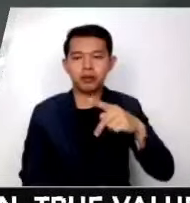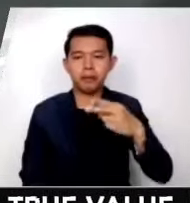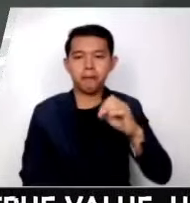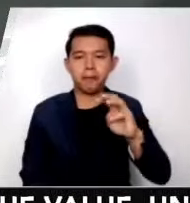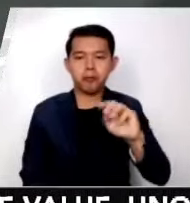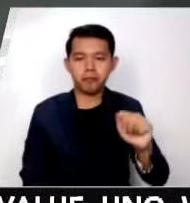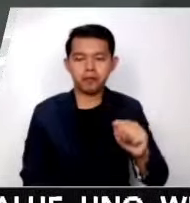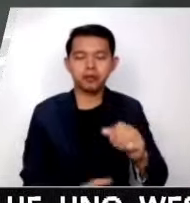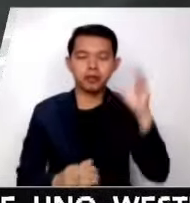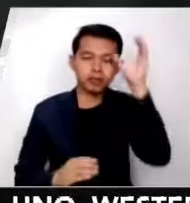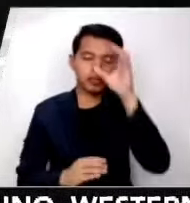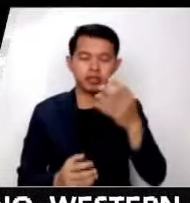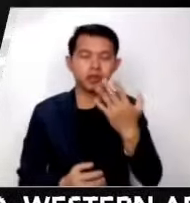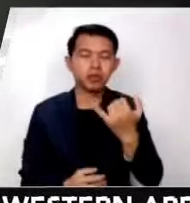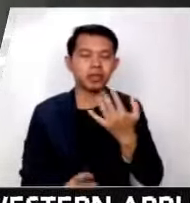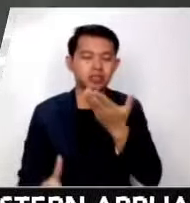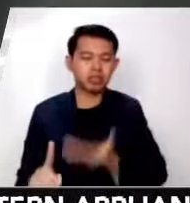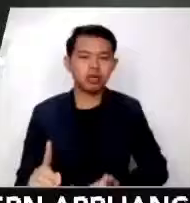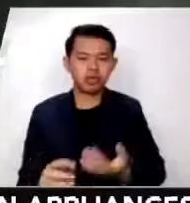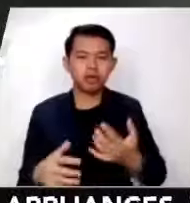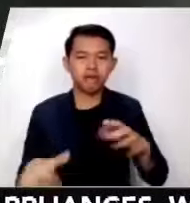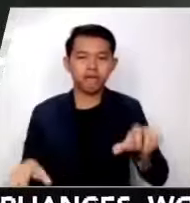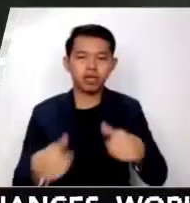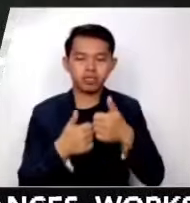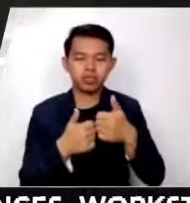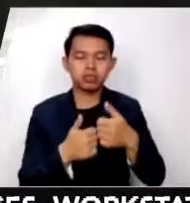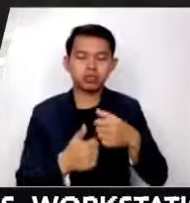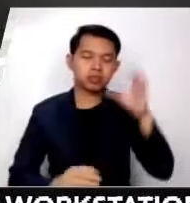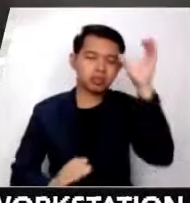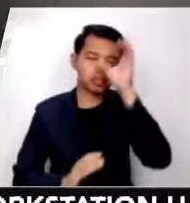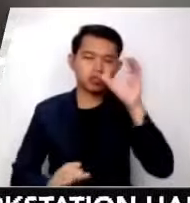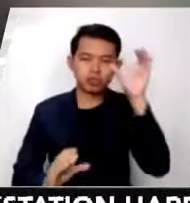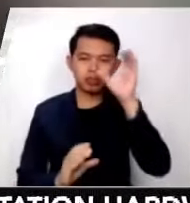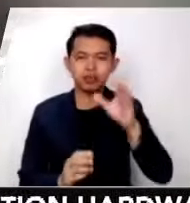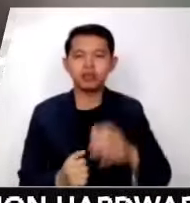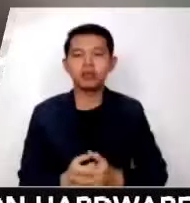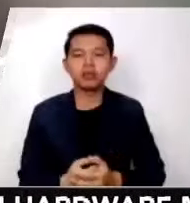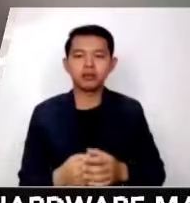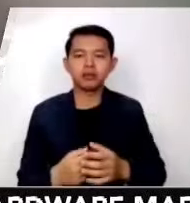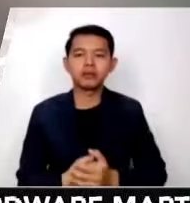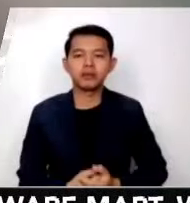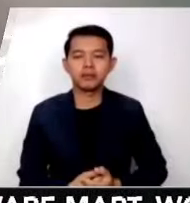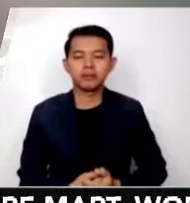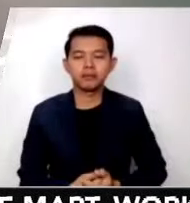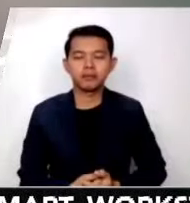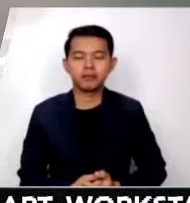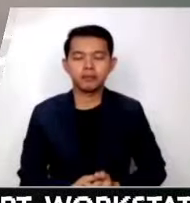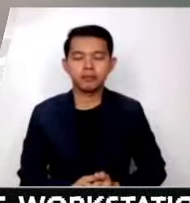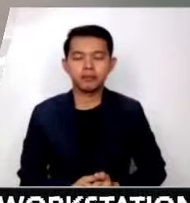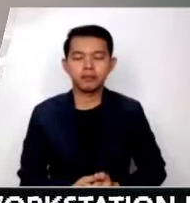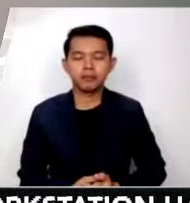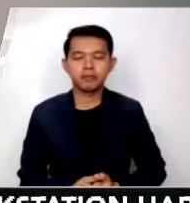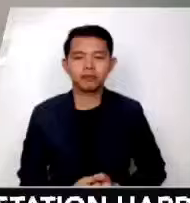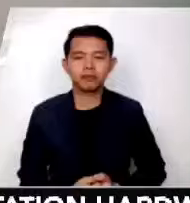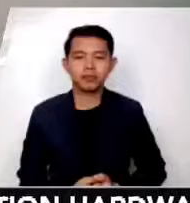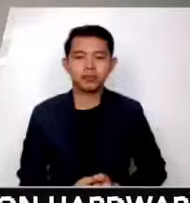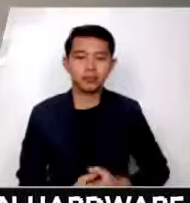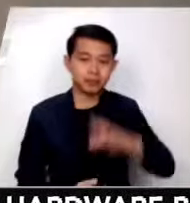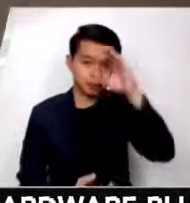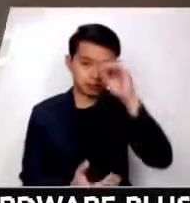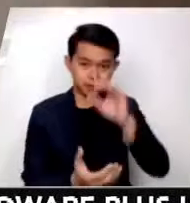which is cancer. nakakalbo rin si Gerald bilang pagdamay kay